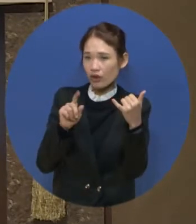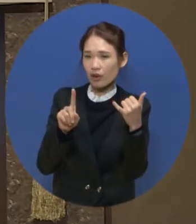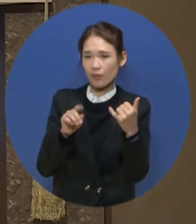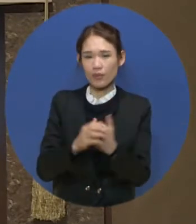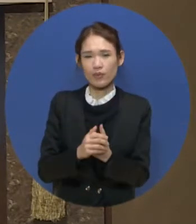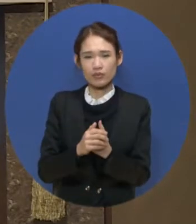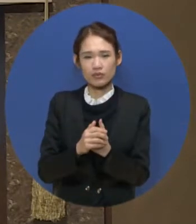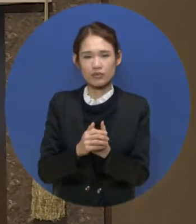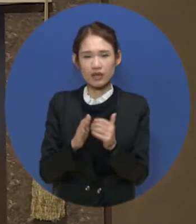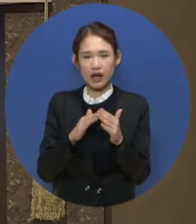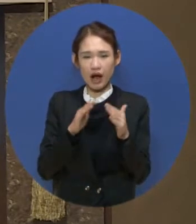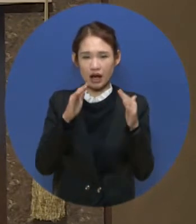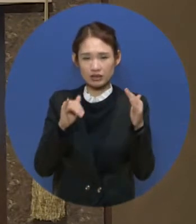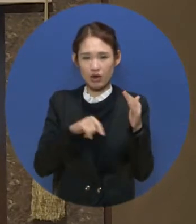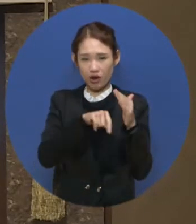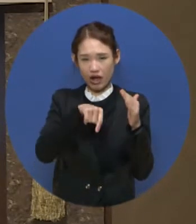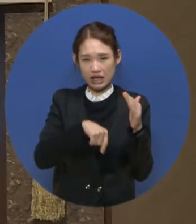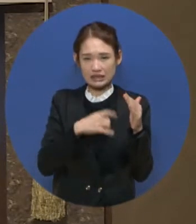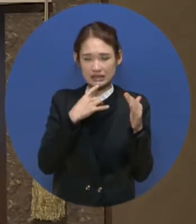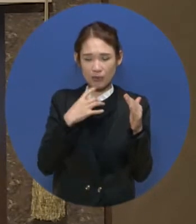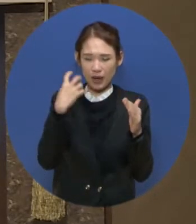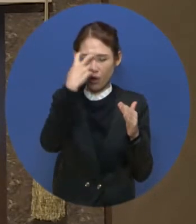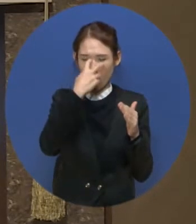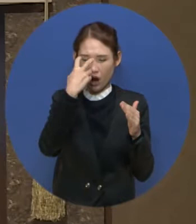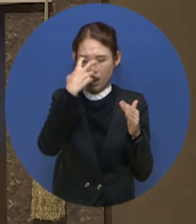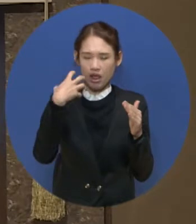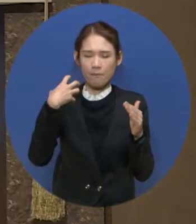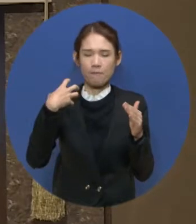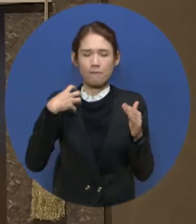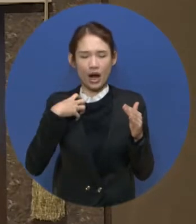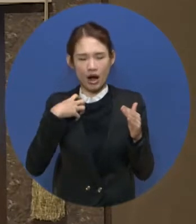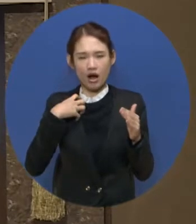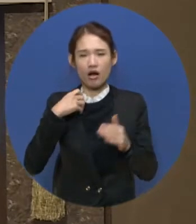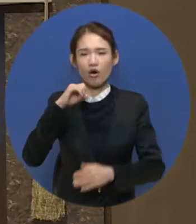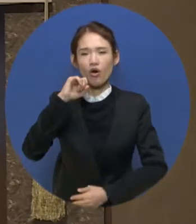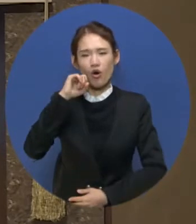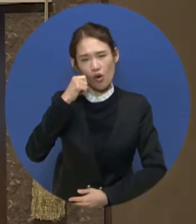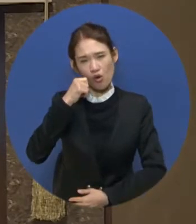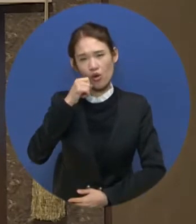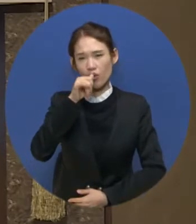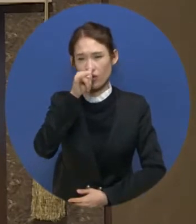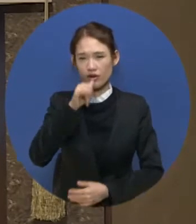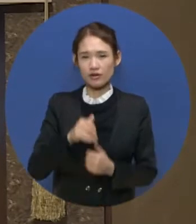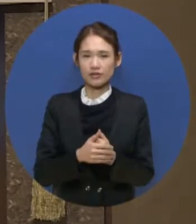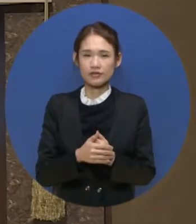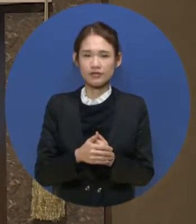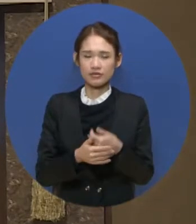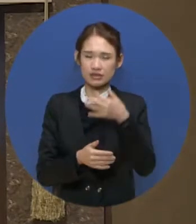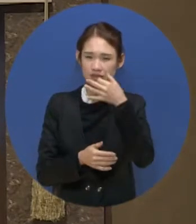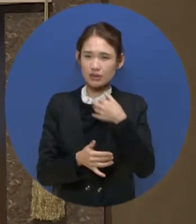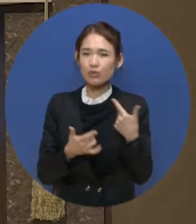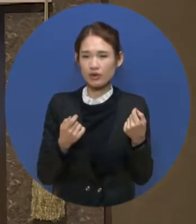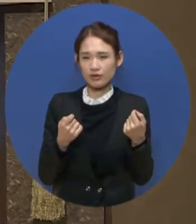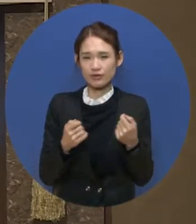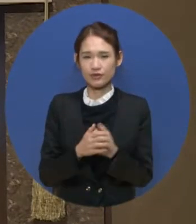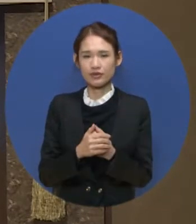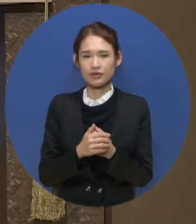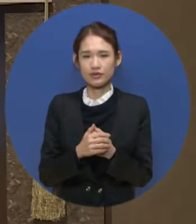이제 또 가정 내에서만 케어하는데도 굉장히 좀 어려움이 네, 있으세요. 네. 네, 그래서 저희가 이제